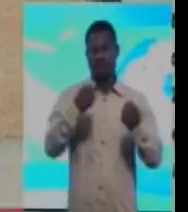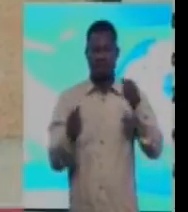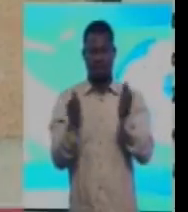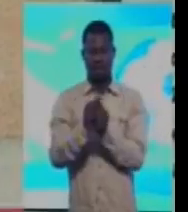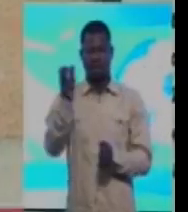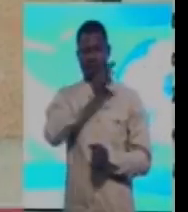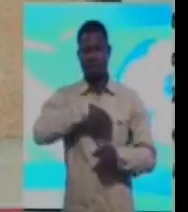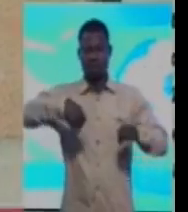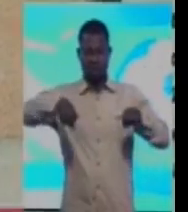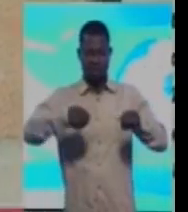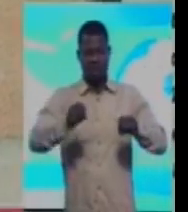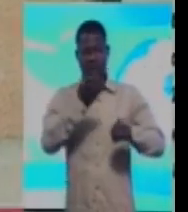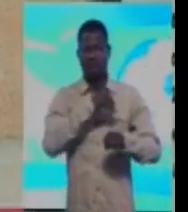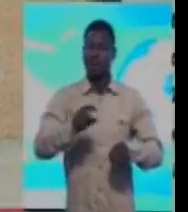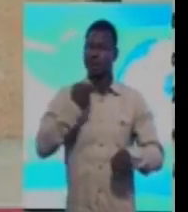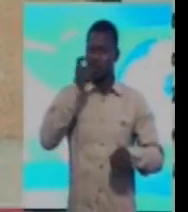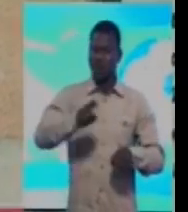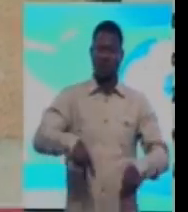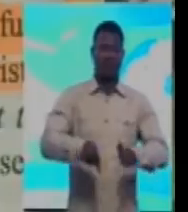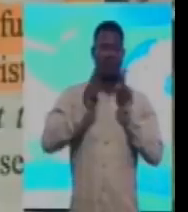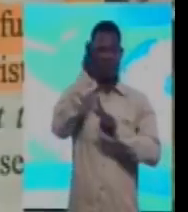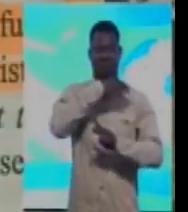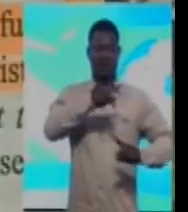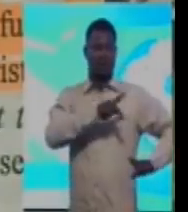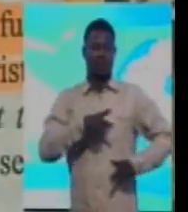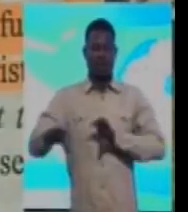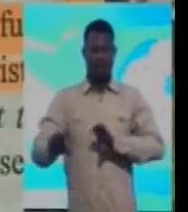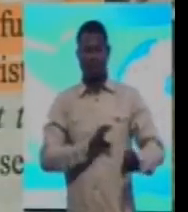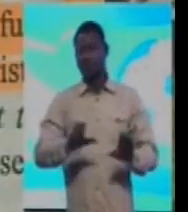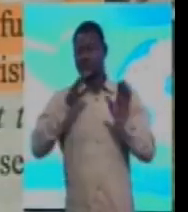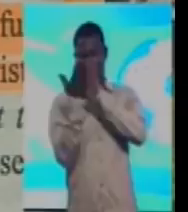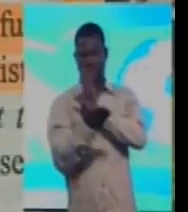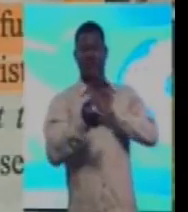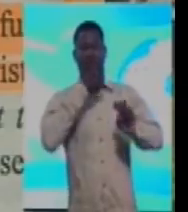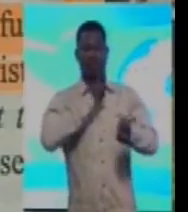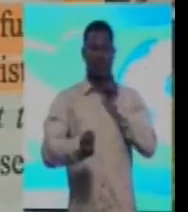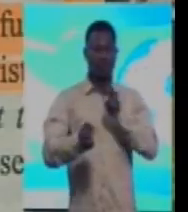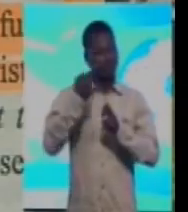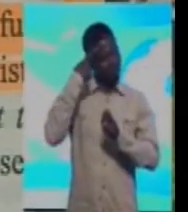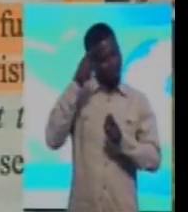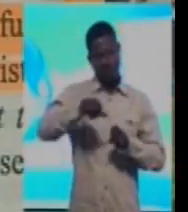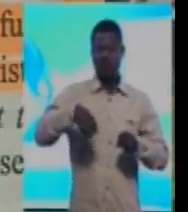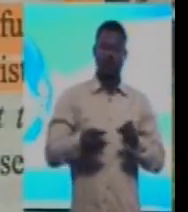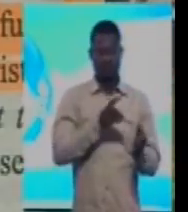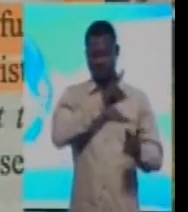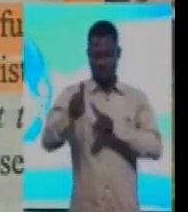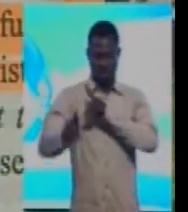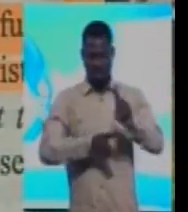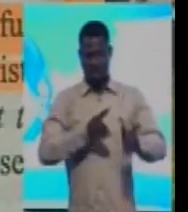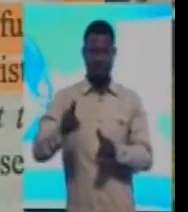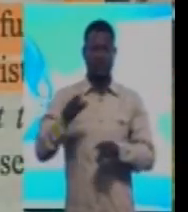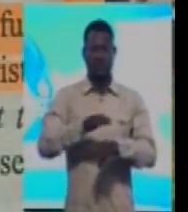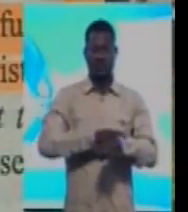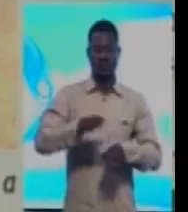Une dotation qui devra permettre à la police de faire face à la mobilité pour plus d'efficacité dans ses actions sur le terrain